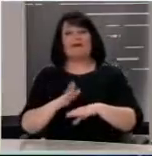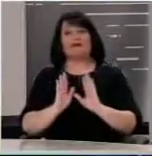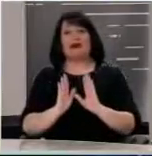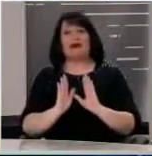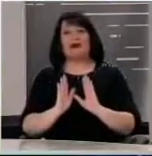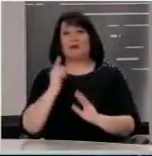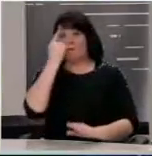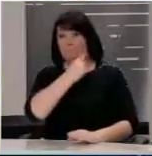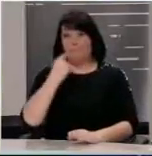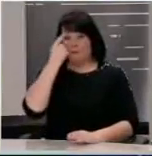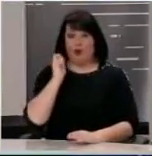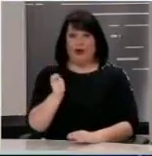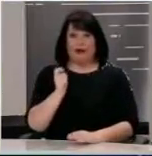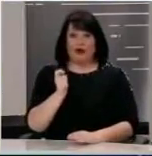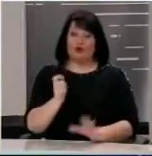ουδήποτε πολιτικού προσώπου.